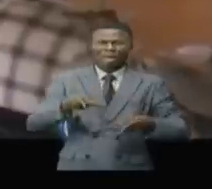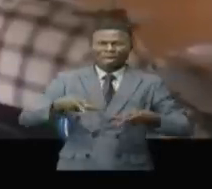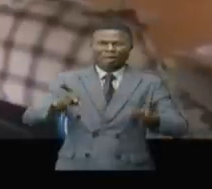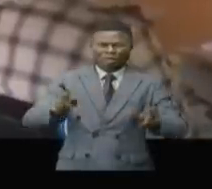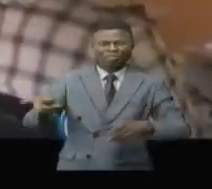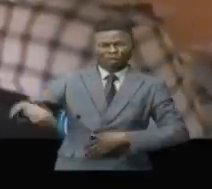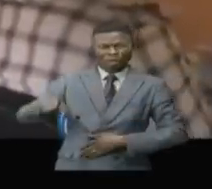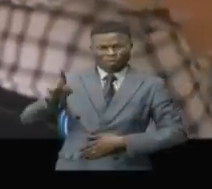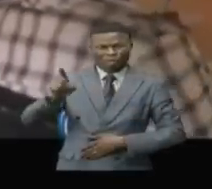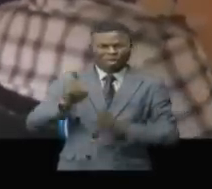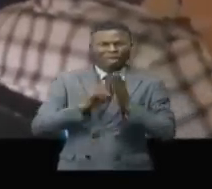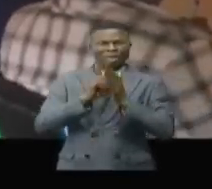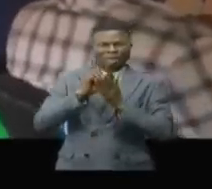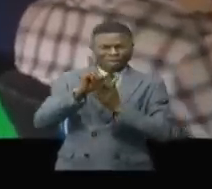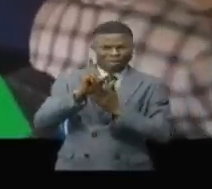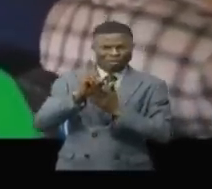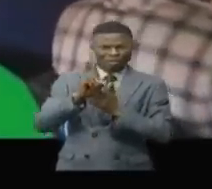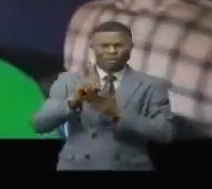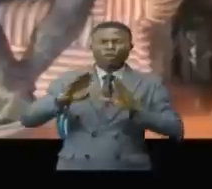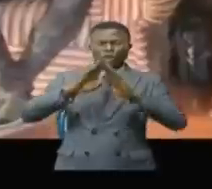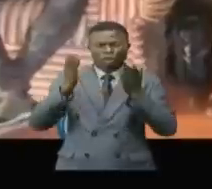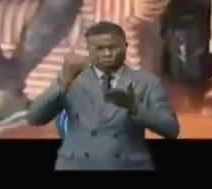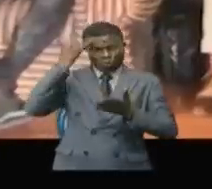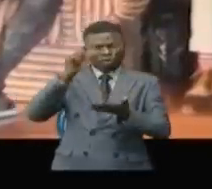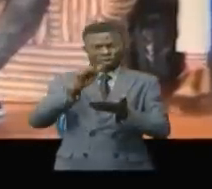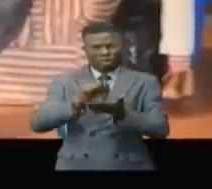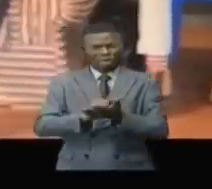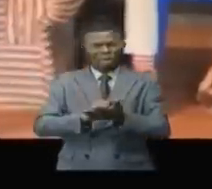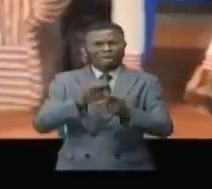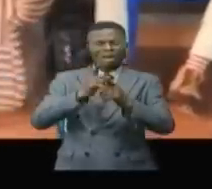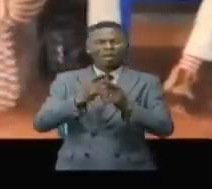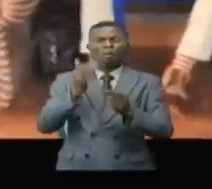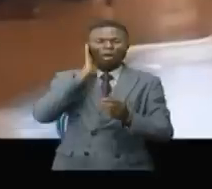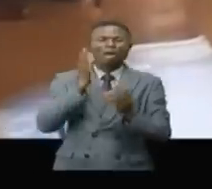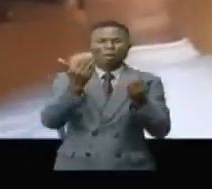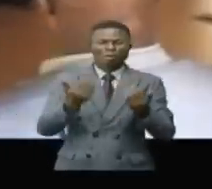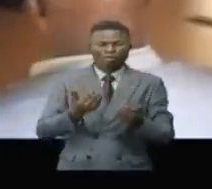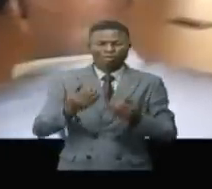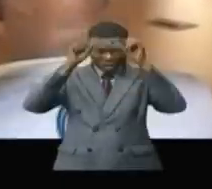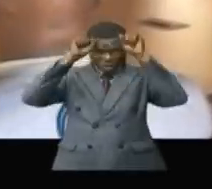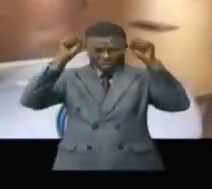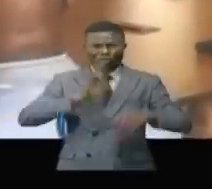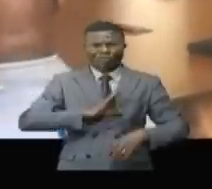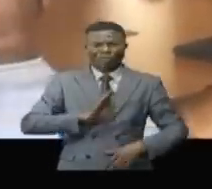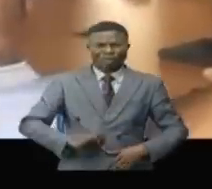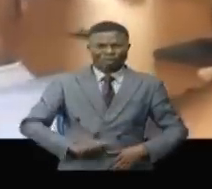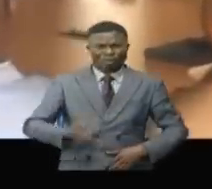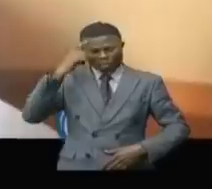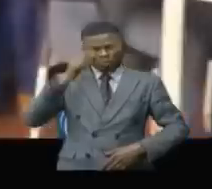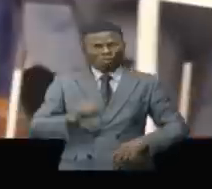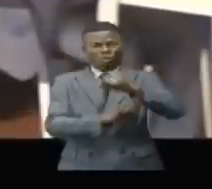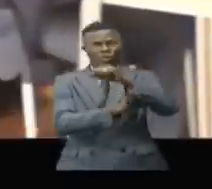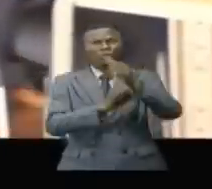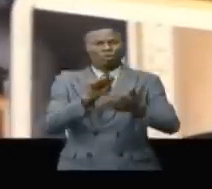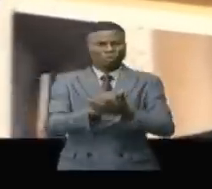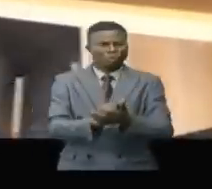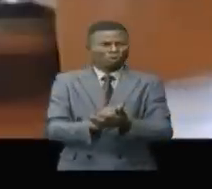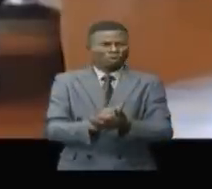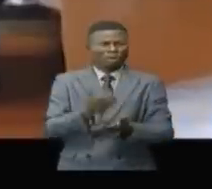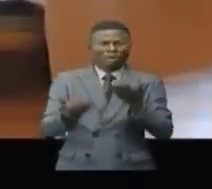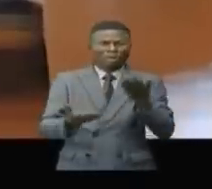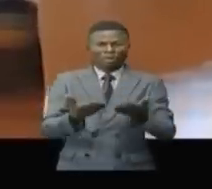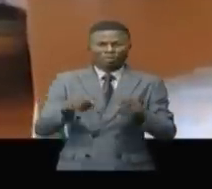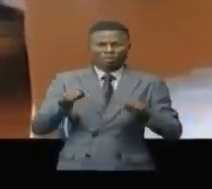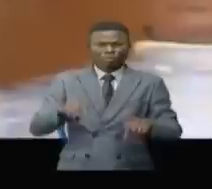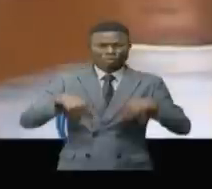à la province de se maintenir. Tout ceci, c'est grâce à la volonté du chef de l'État Félix Antoine Tshisekedi Tshilombo. Nous pensons que nous pouvons